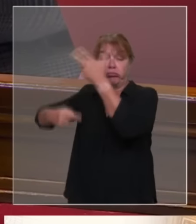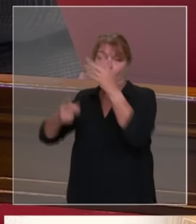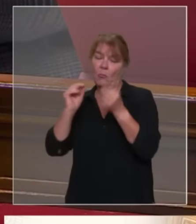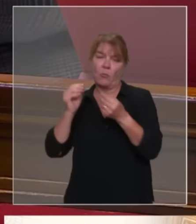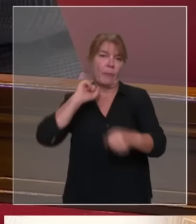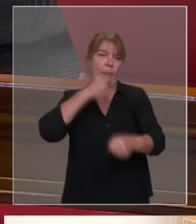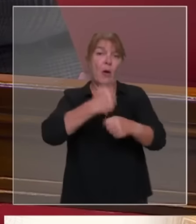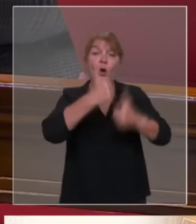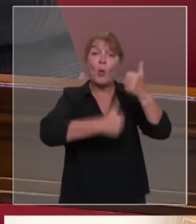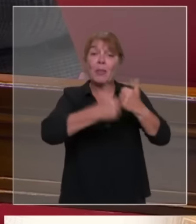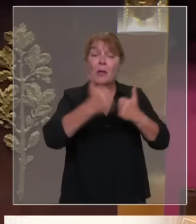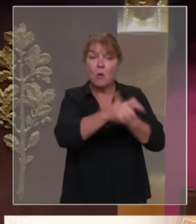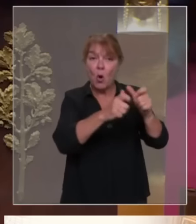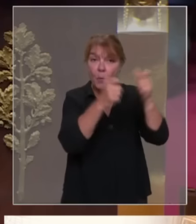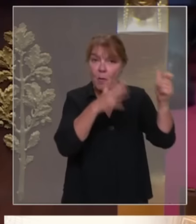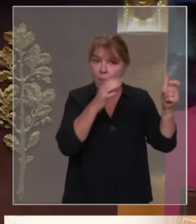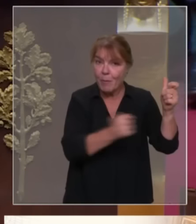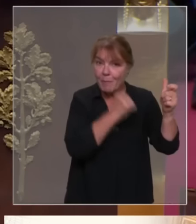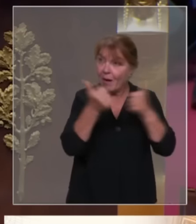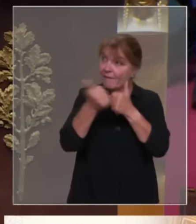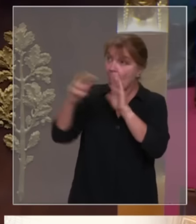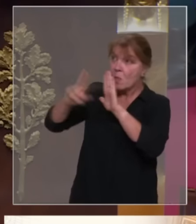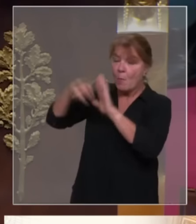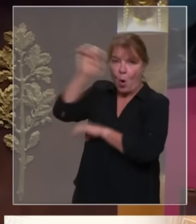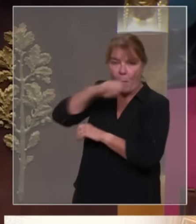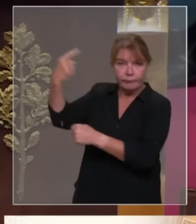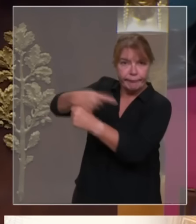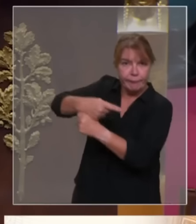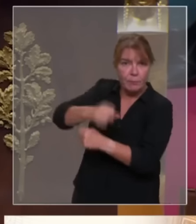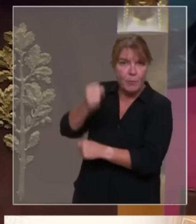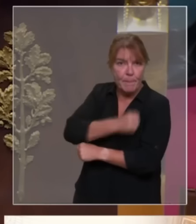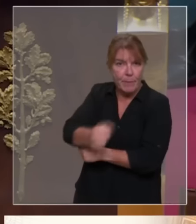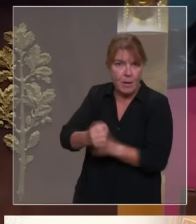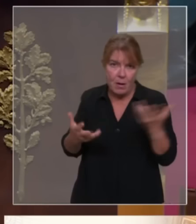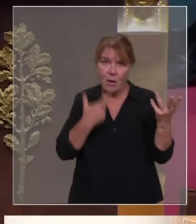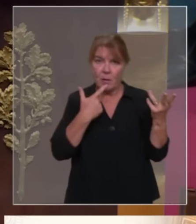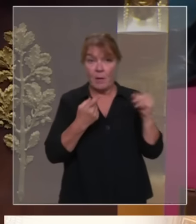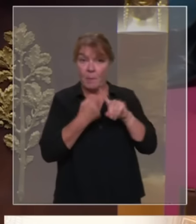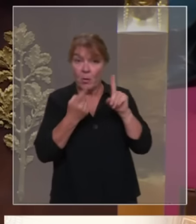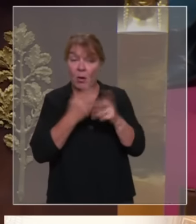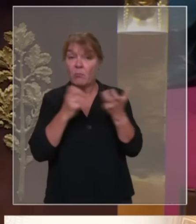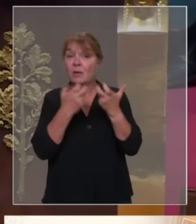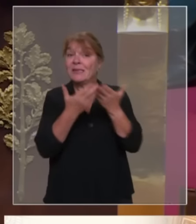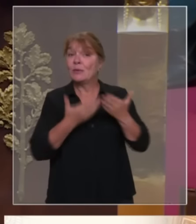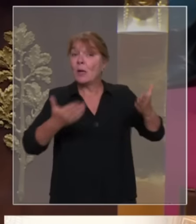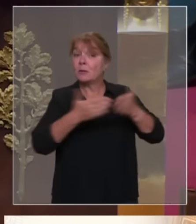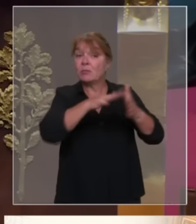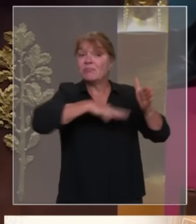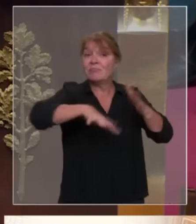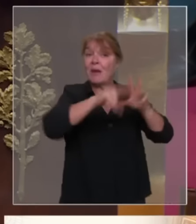la compétitivité de nos entreprises et de nos exploitations agricoles.